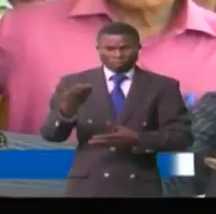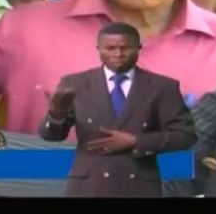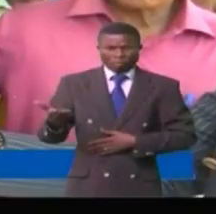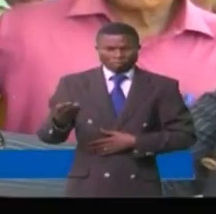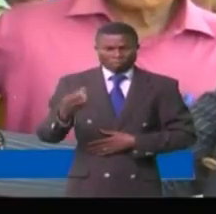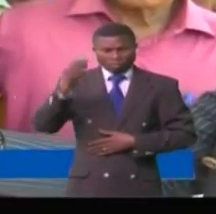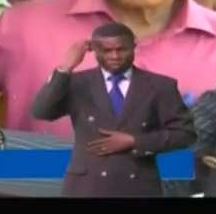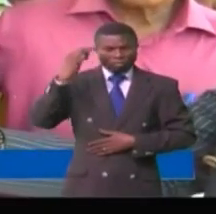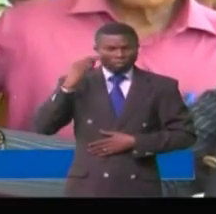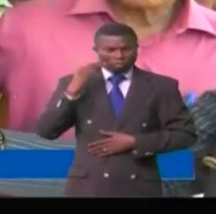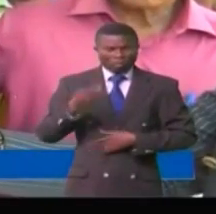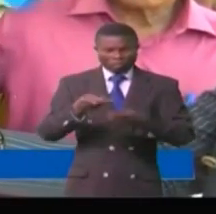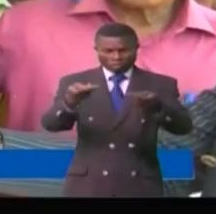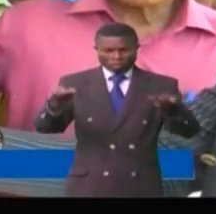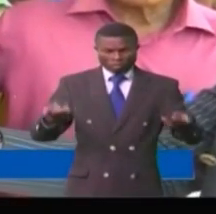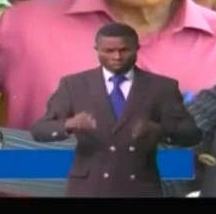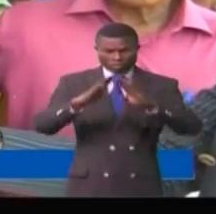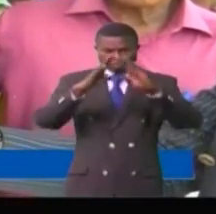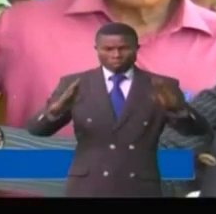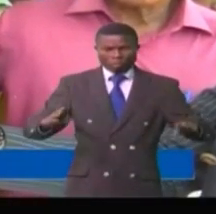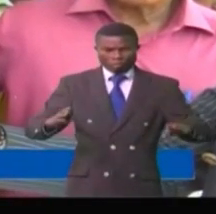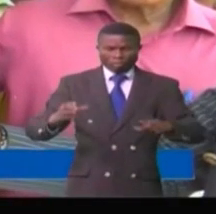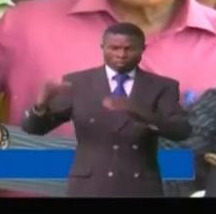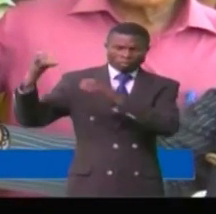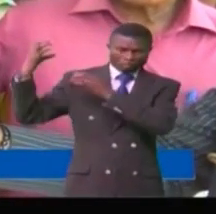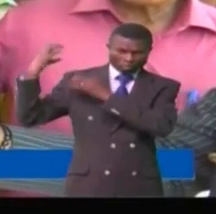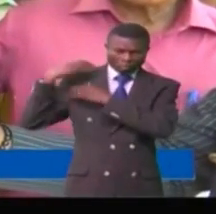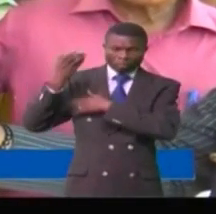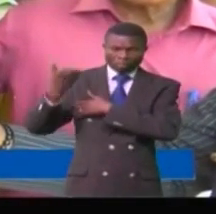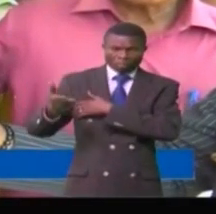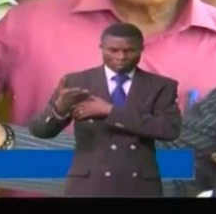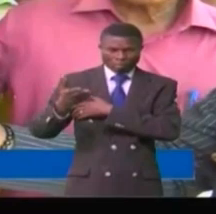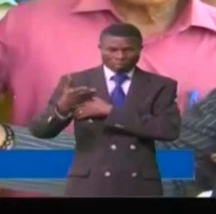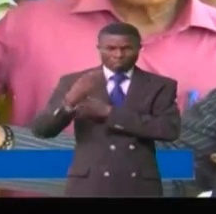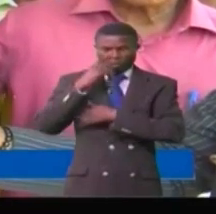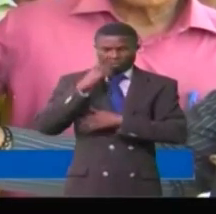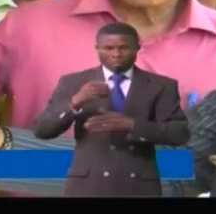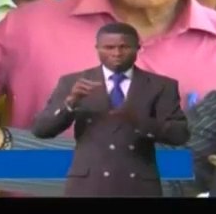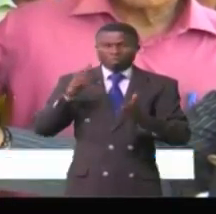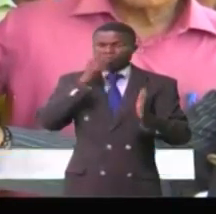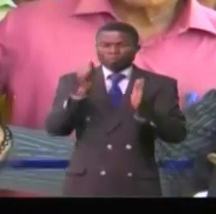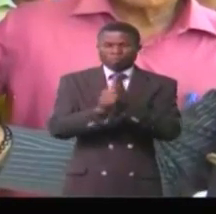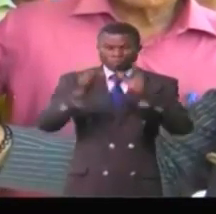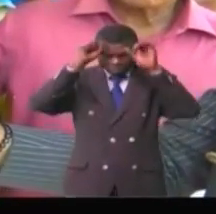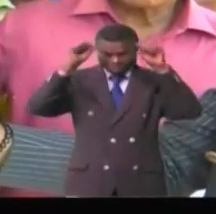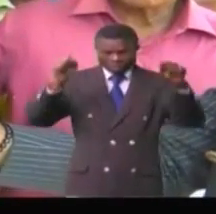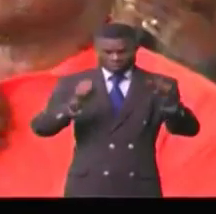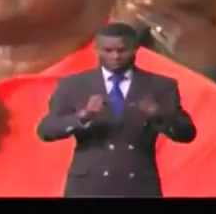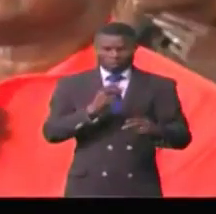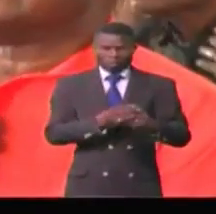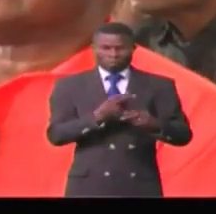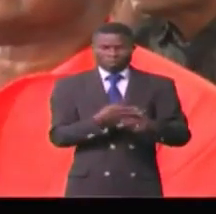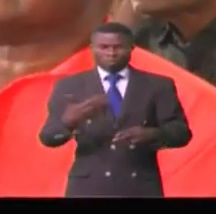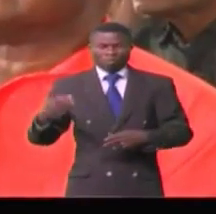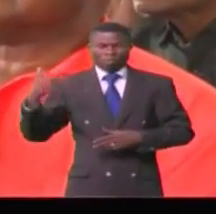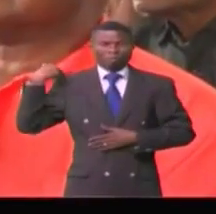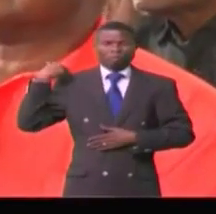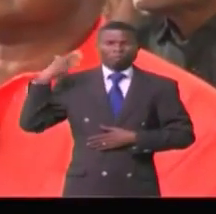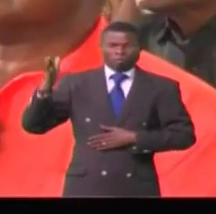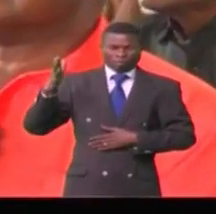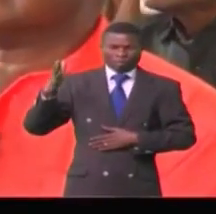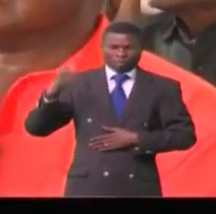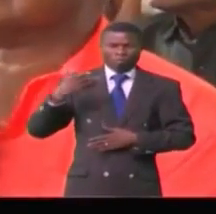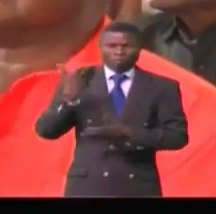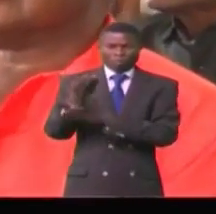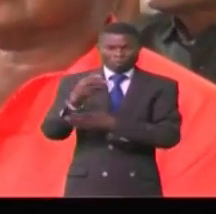Au ministre de l'Urbanisme et Habitat, qui est chargé par le gouvernement présidentiel de gérer le bien privé de l'État, nous